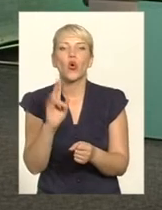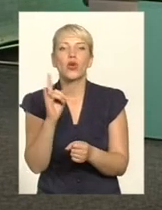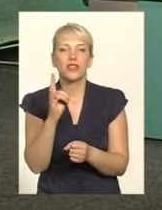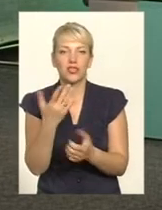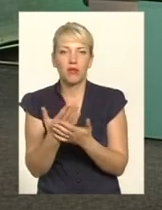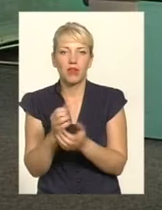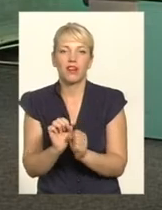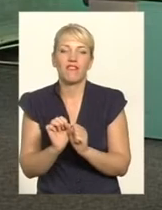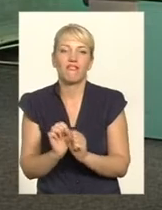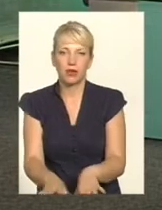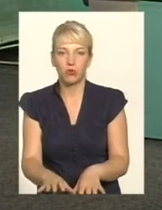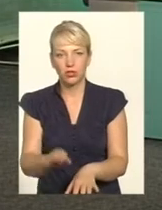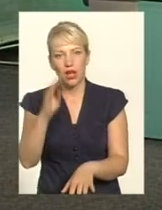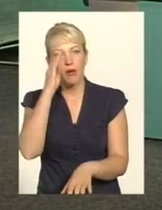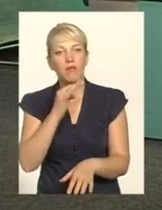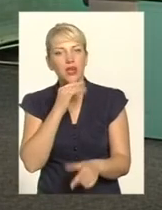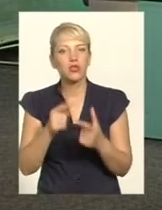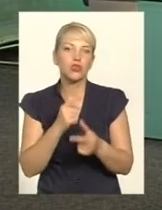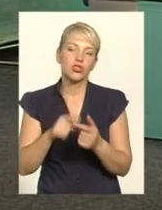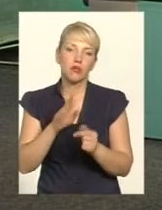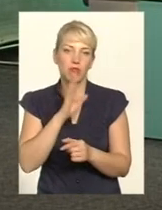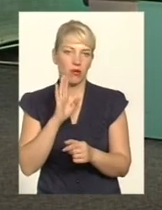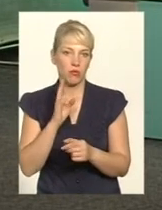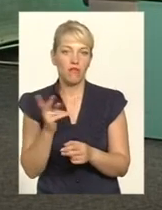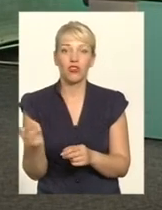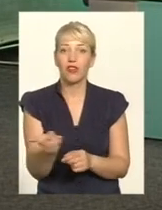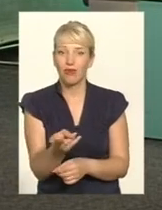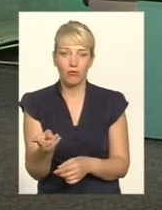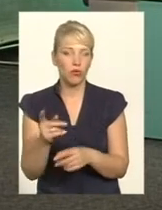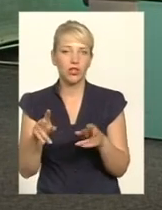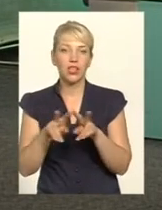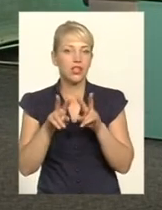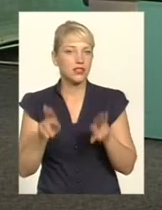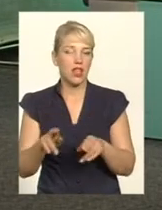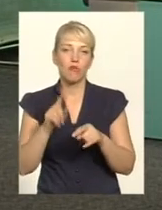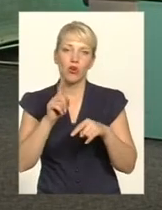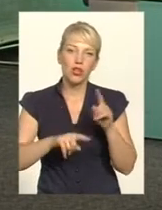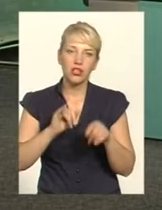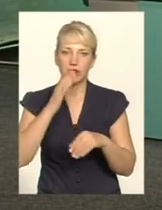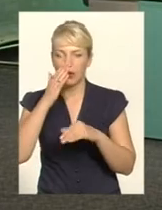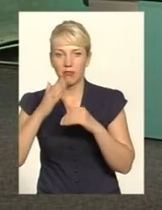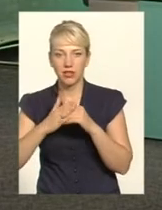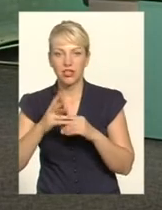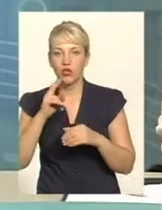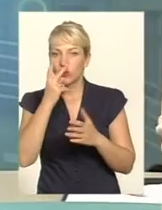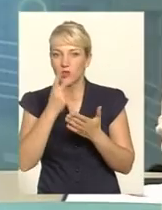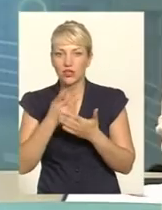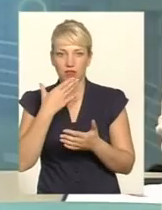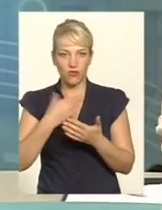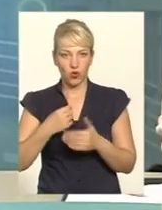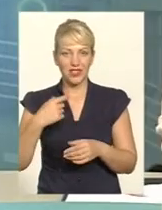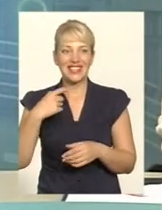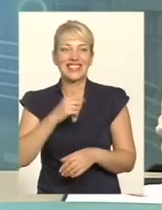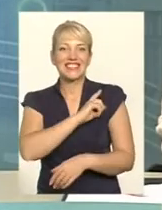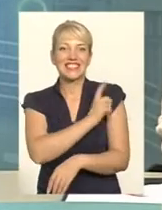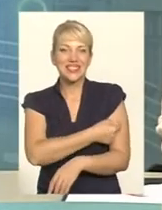відпустить? Батька чи маму? Вони обоє для неї однаково рідні і близькі. Але зважуючи на свої сили, дуже часто відбувається